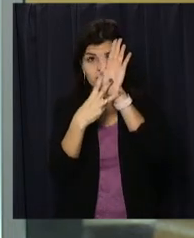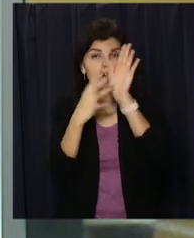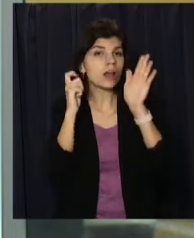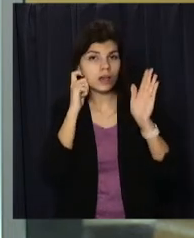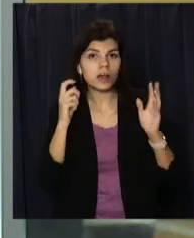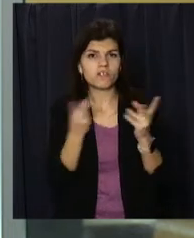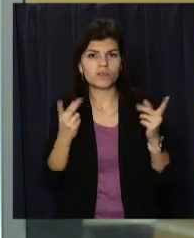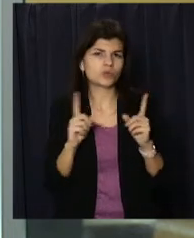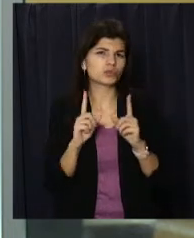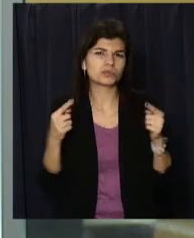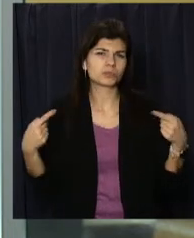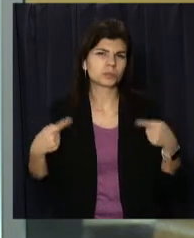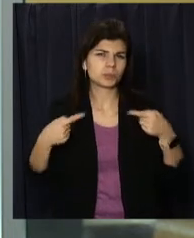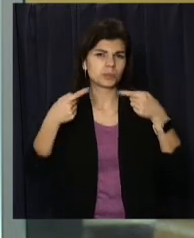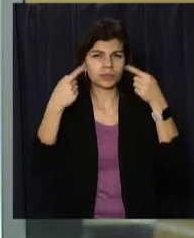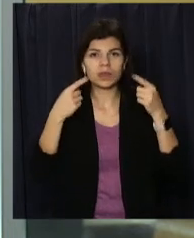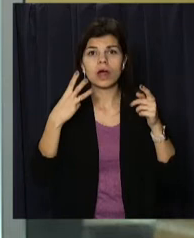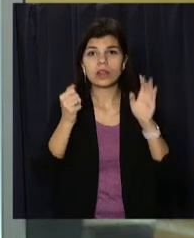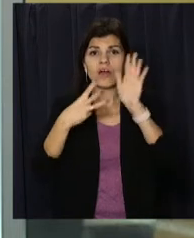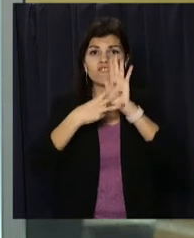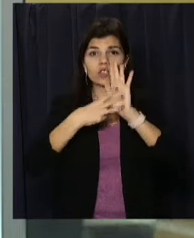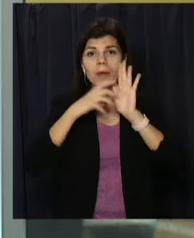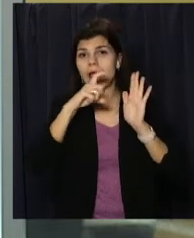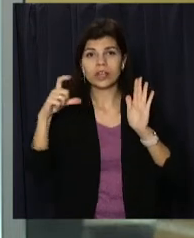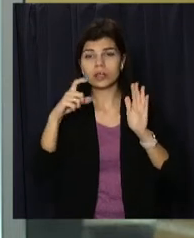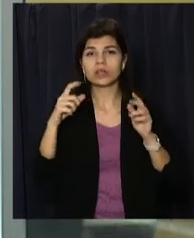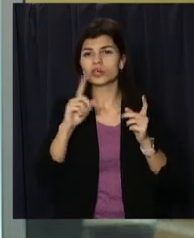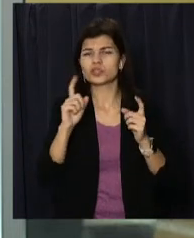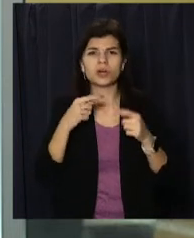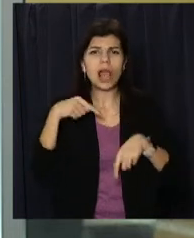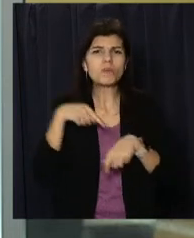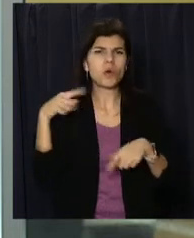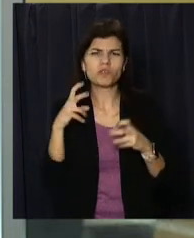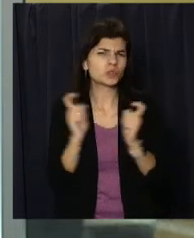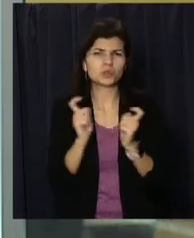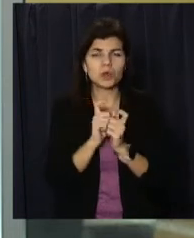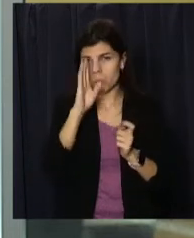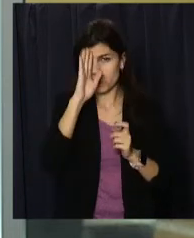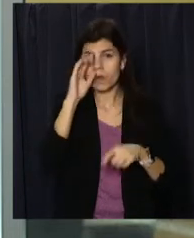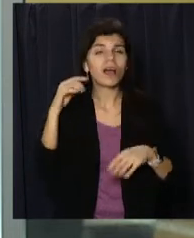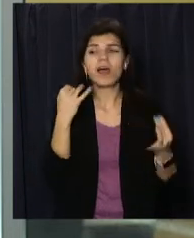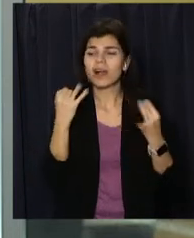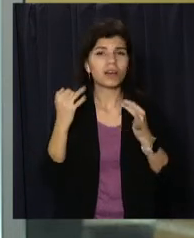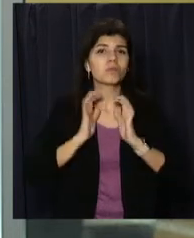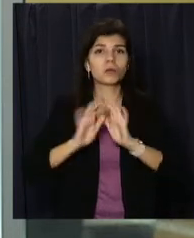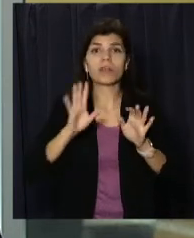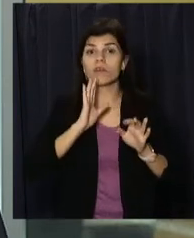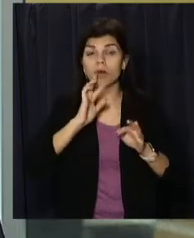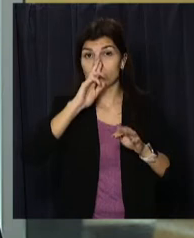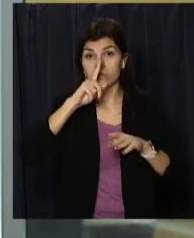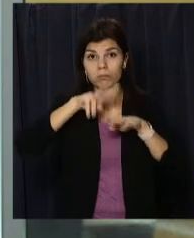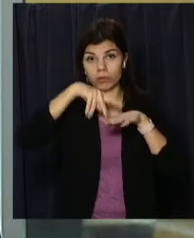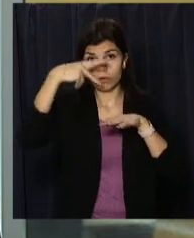хлопцем спалахнув у квартирі на 8-му поверсі. На емоціях чоловік штовхнув дівчину, і вона, не втримавшись,